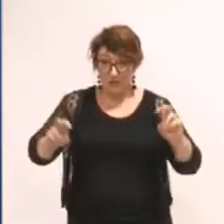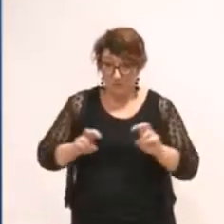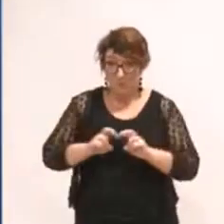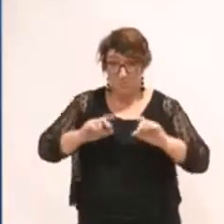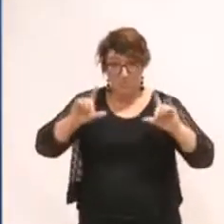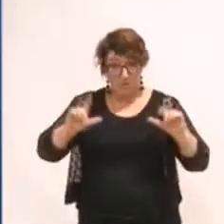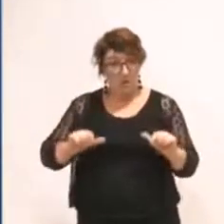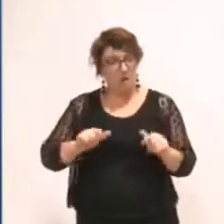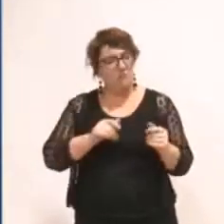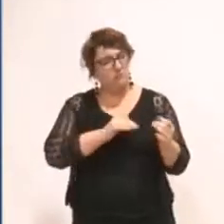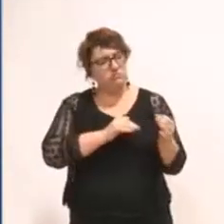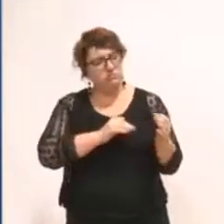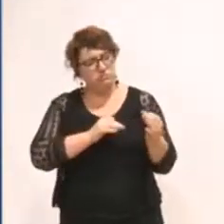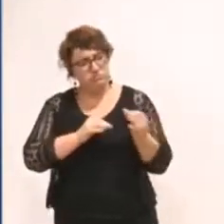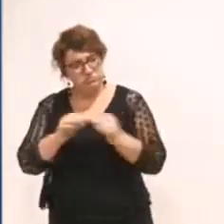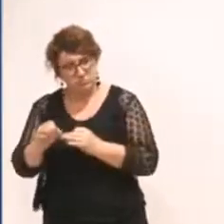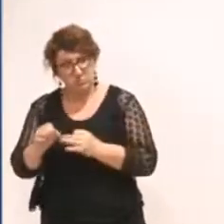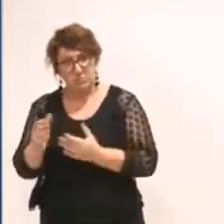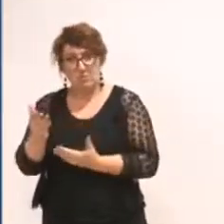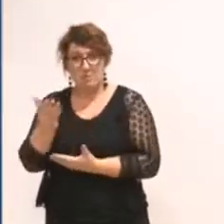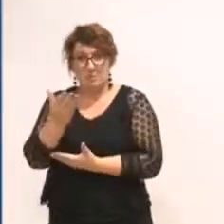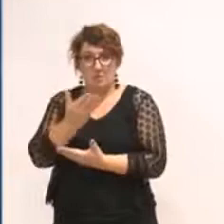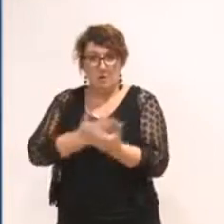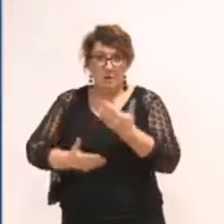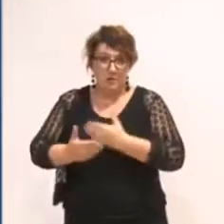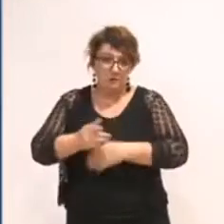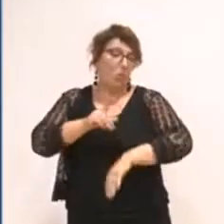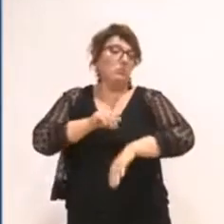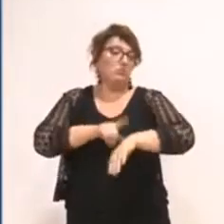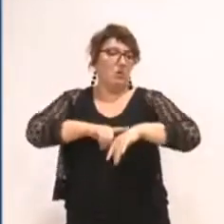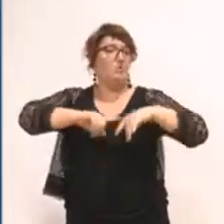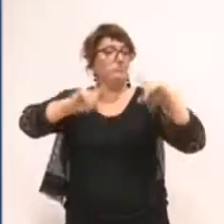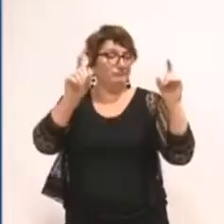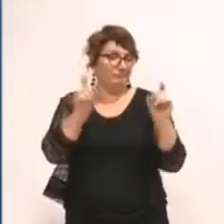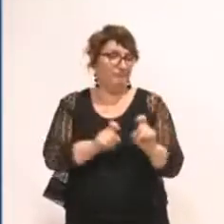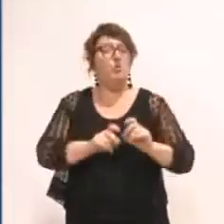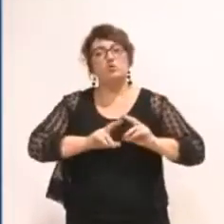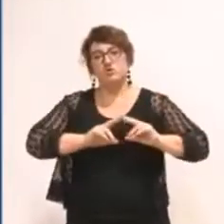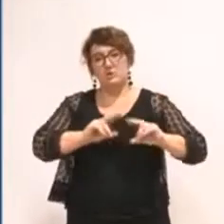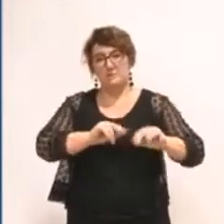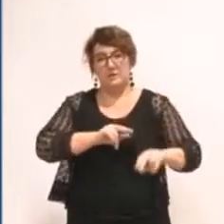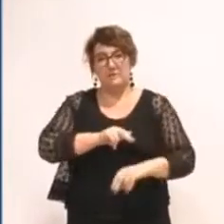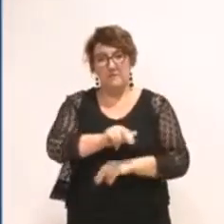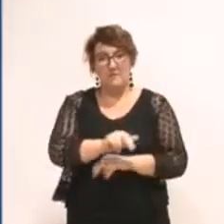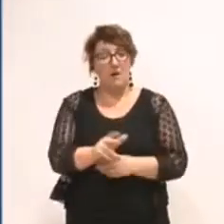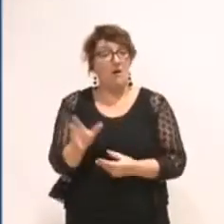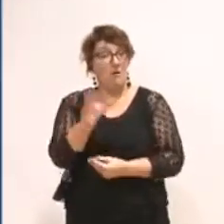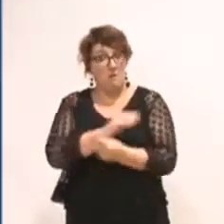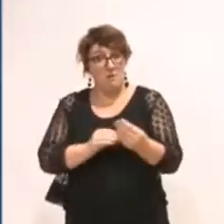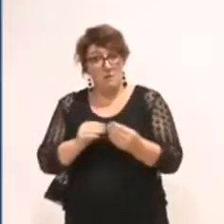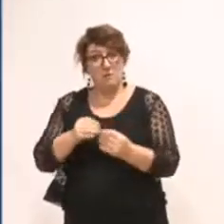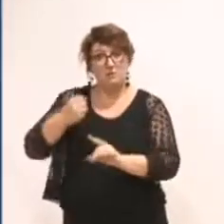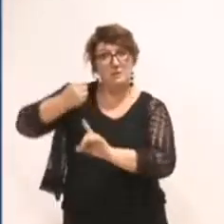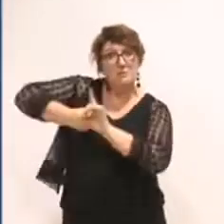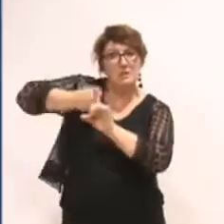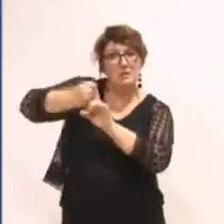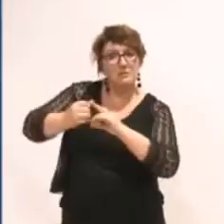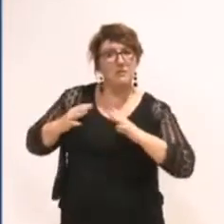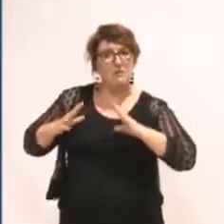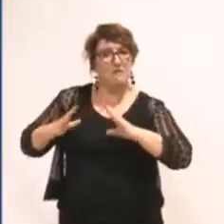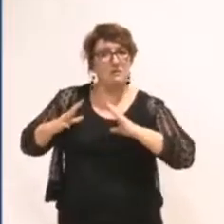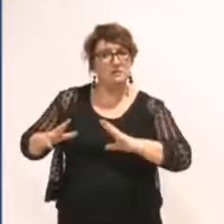par, d'abord par moins de temps, je vais y revenir, mais aussi par un investissement militant. Pourquoi